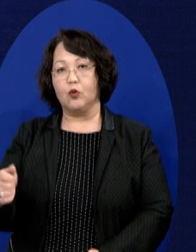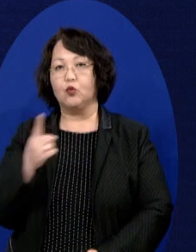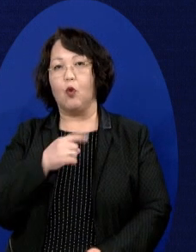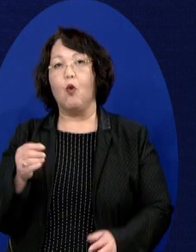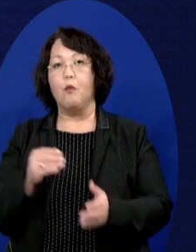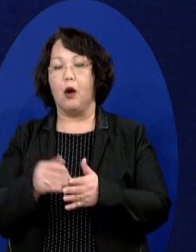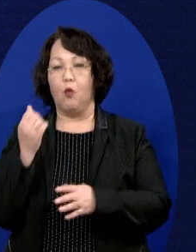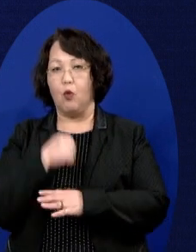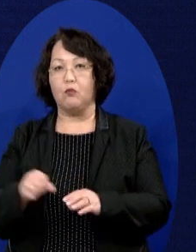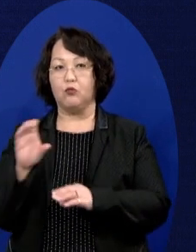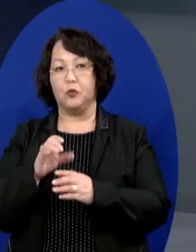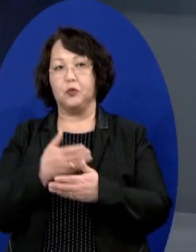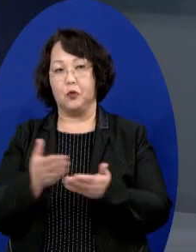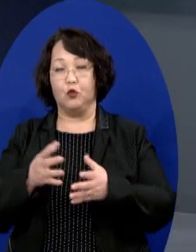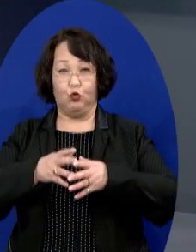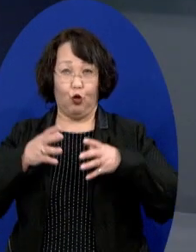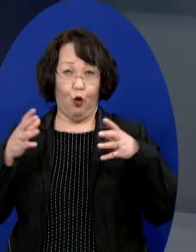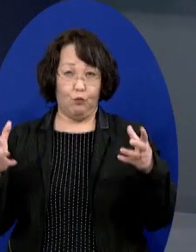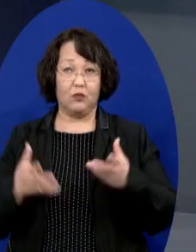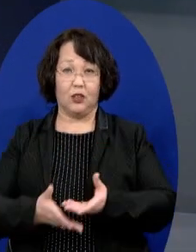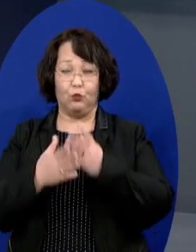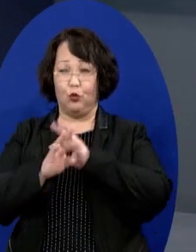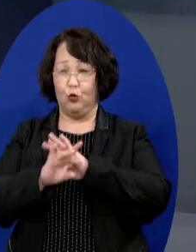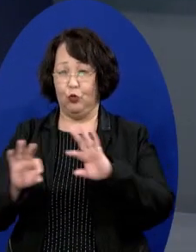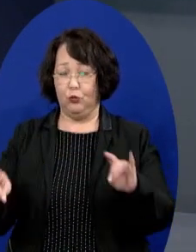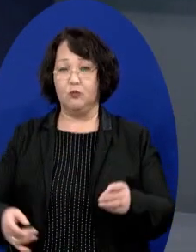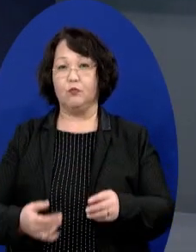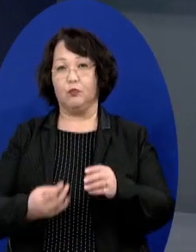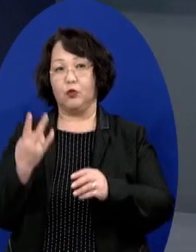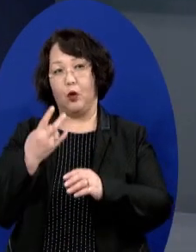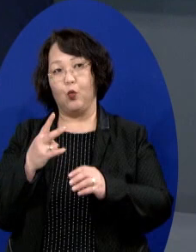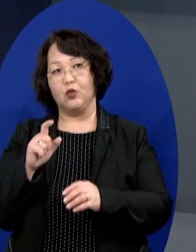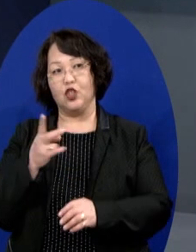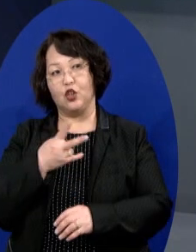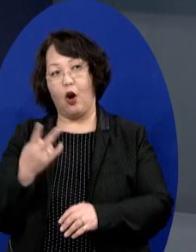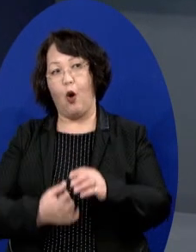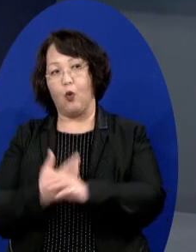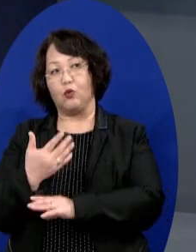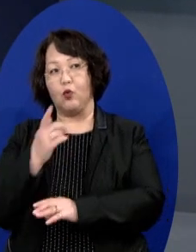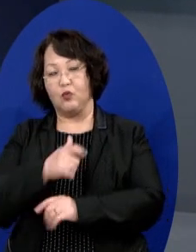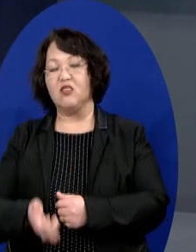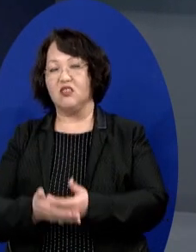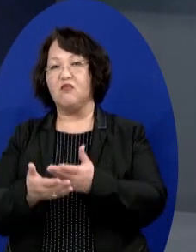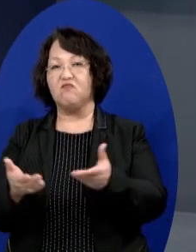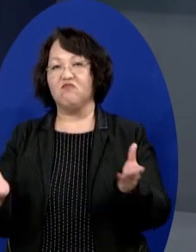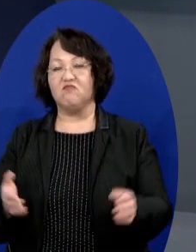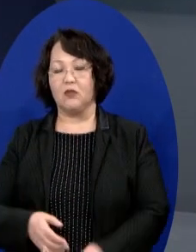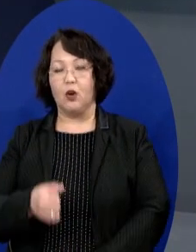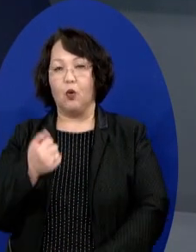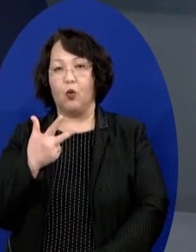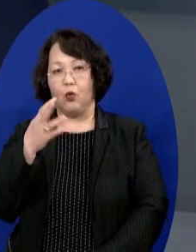урамш дэмжлэг явагдаж байна. Эндээсээ харахад бол маш тийм цогц ийм дэмжлэг одоо харагдаж байгаа. Жишээлбэл бид нар 3% зээл авсан ногоочин